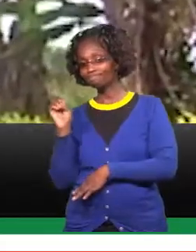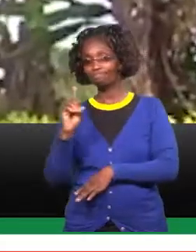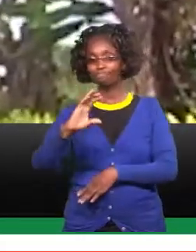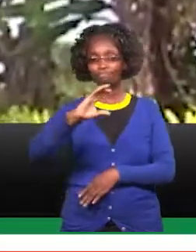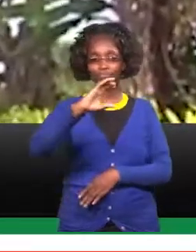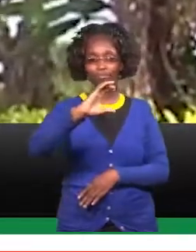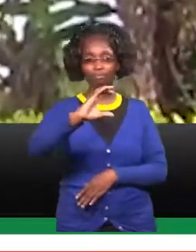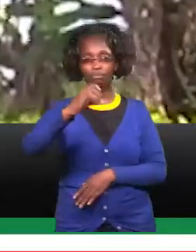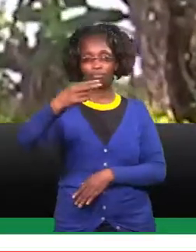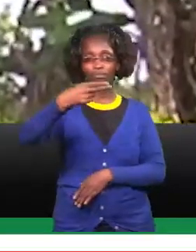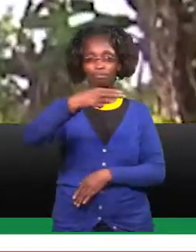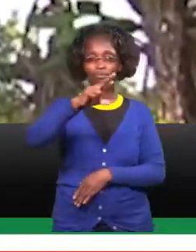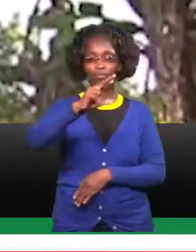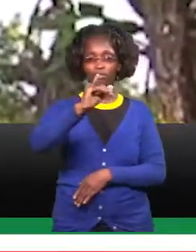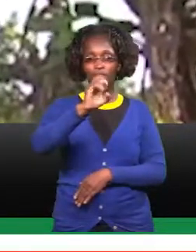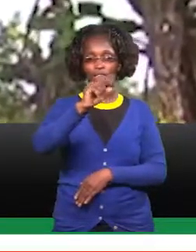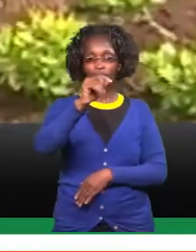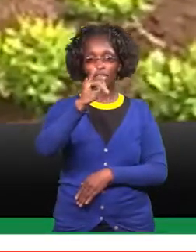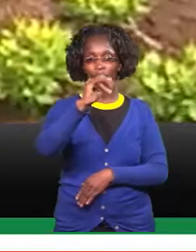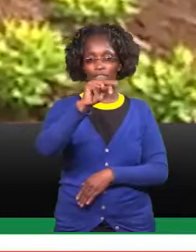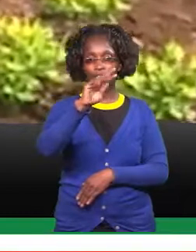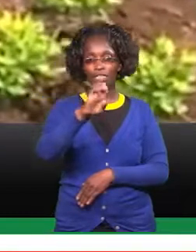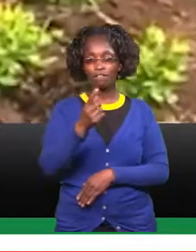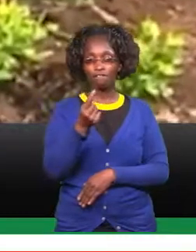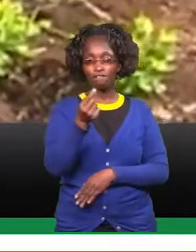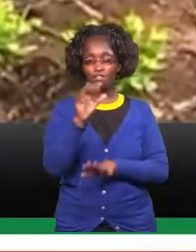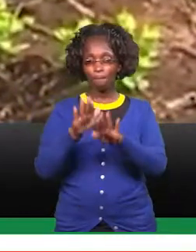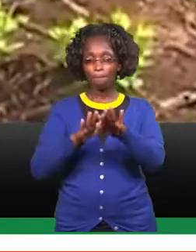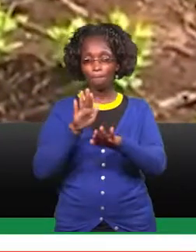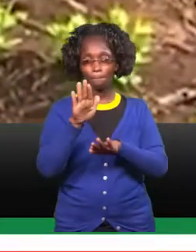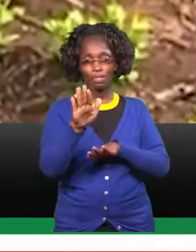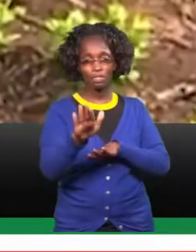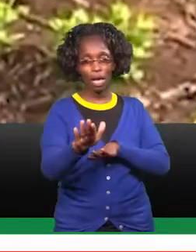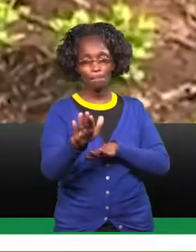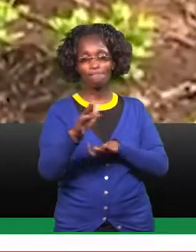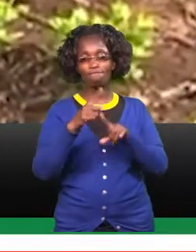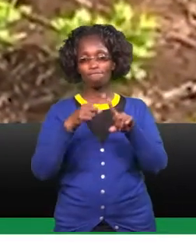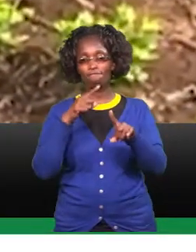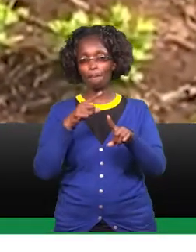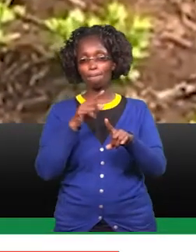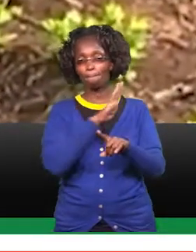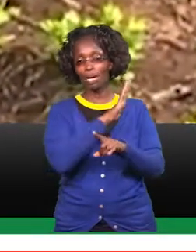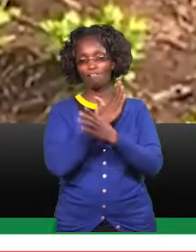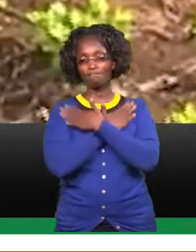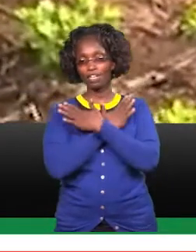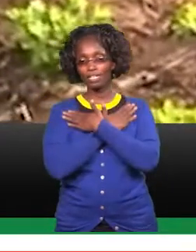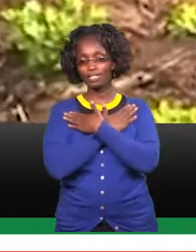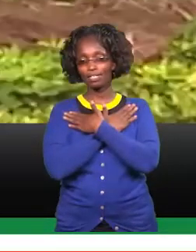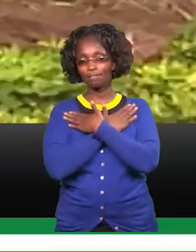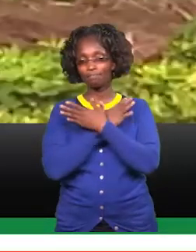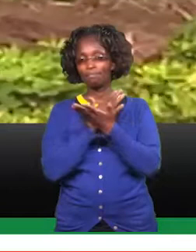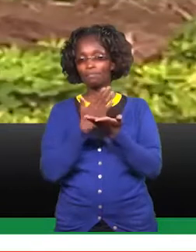na Christine na Giroi, hatua chache kutoka shambani mwake Mwachofi. Alifahamishwa kuhusu kilimo cha njugu na